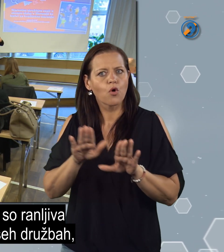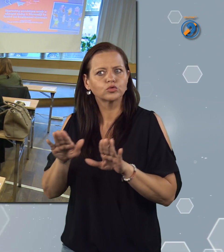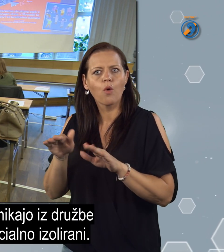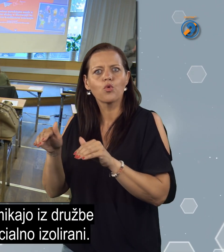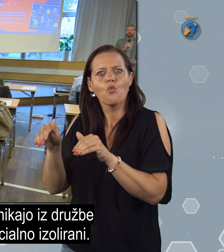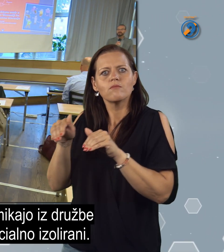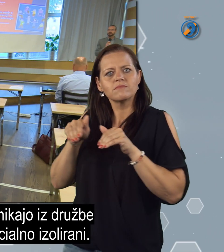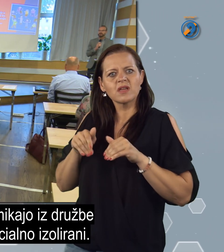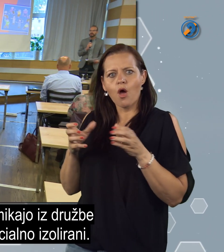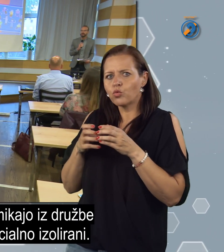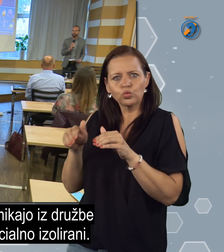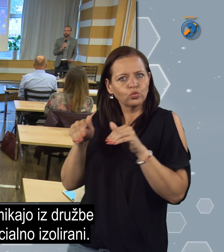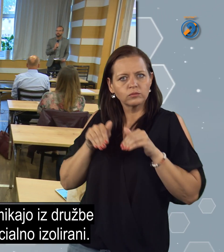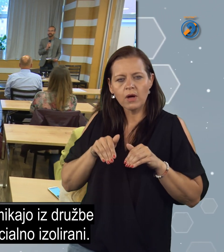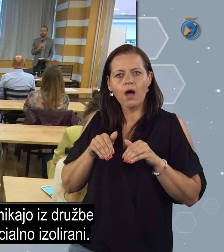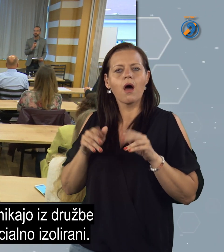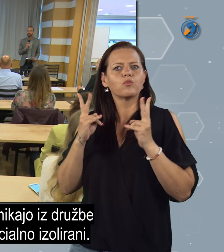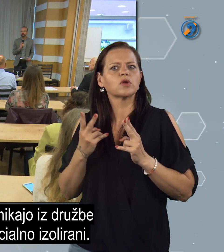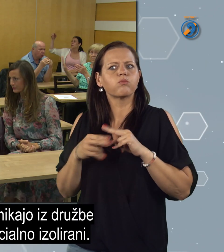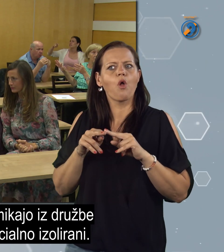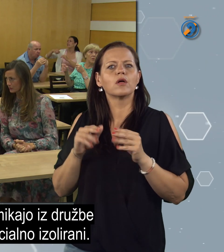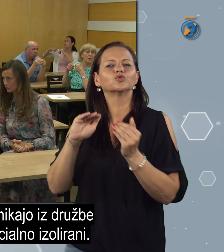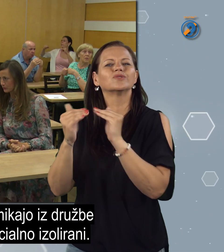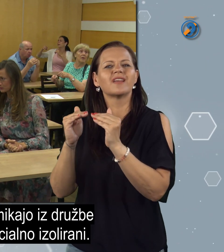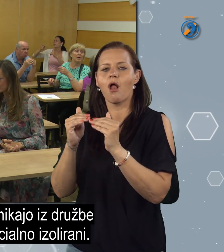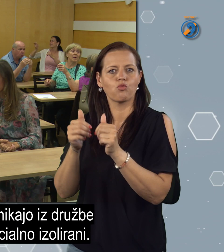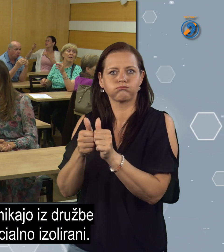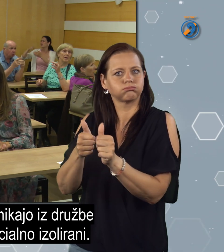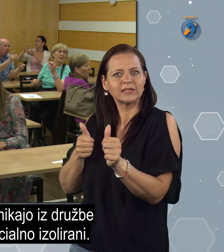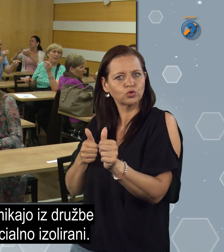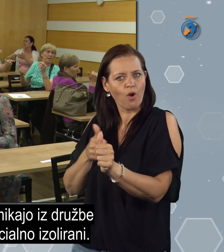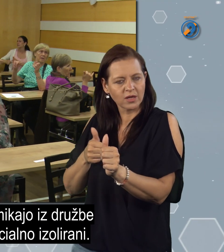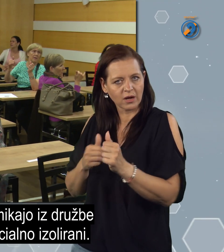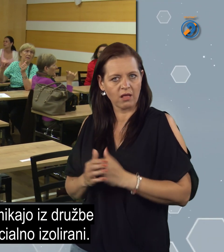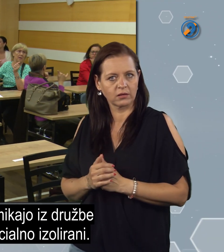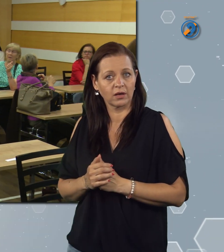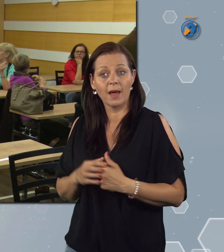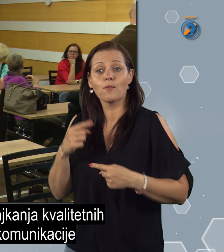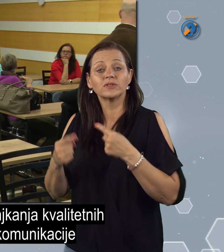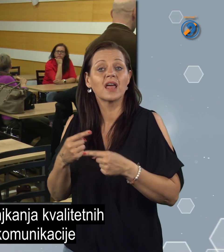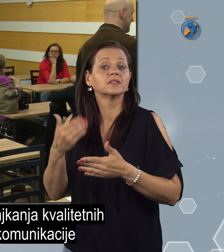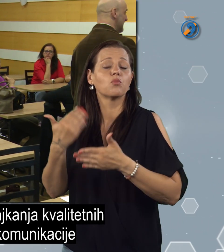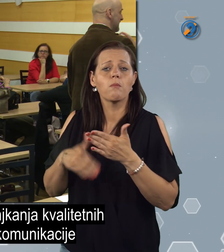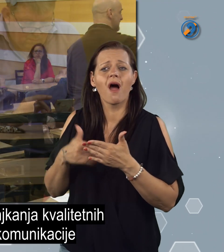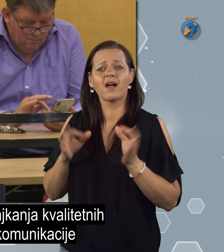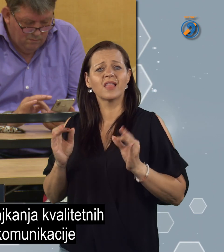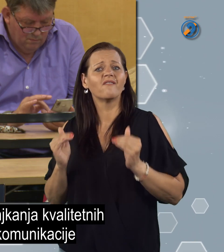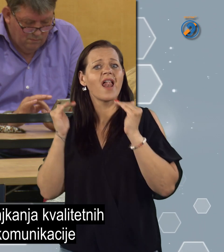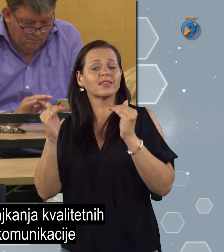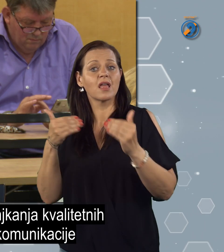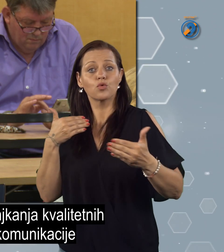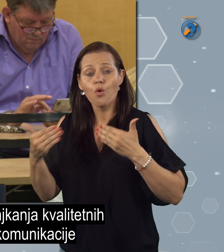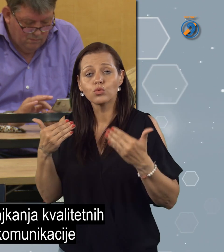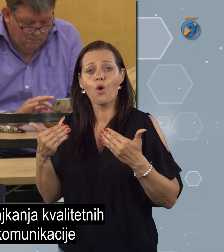družbah, se postopno umikajo iz družbe in postajajo socialno izolirani. Posledice